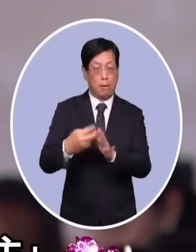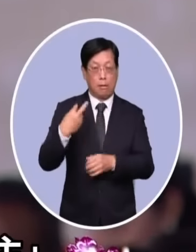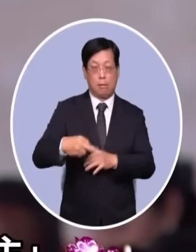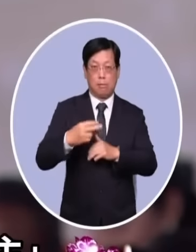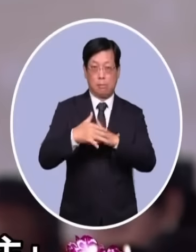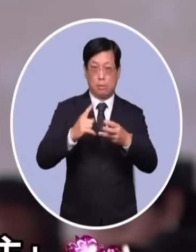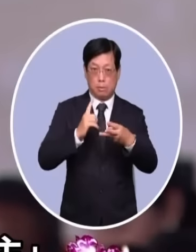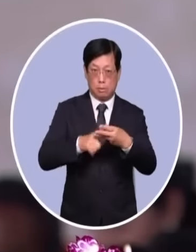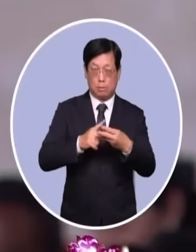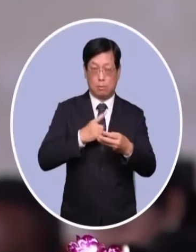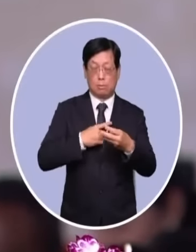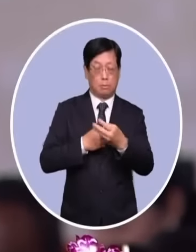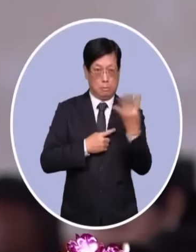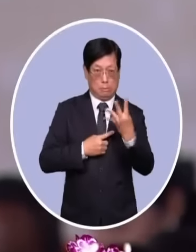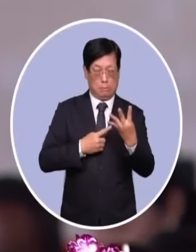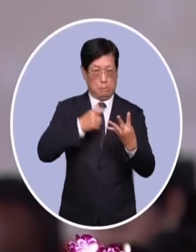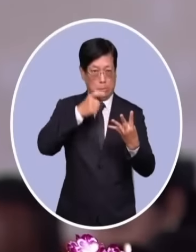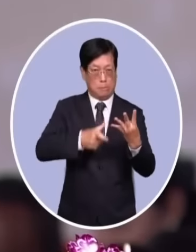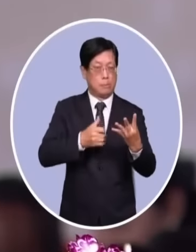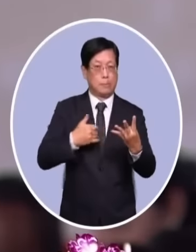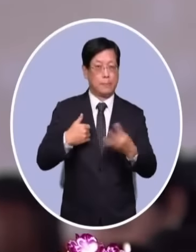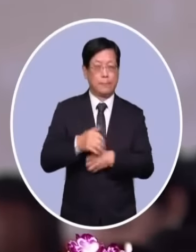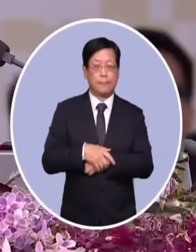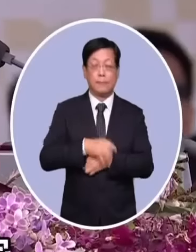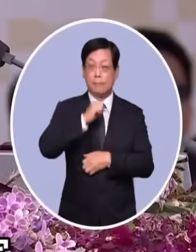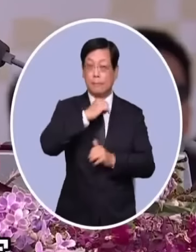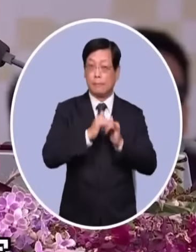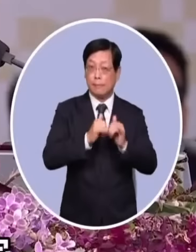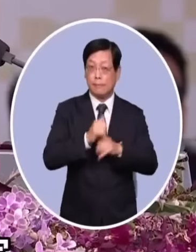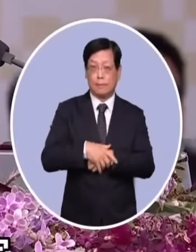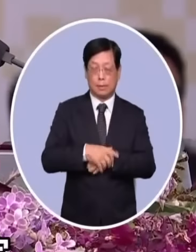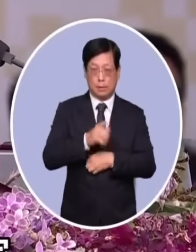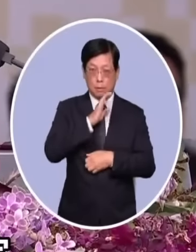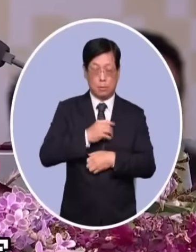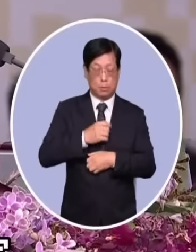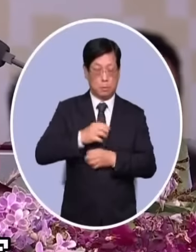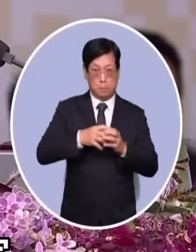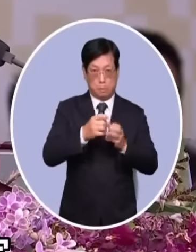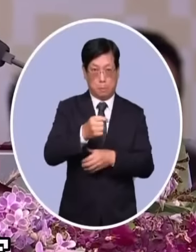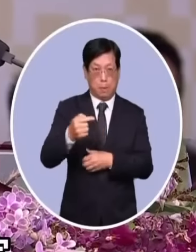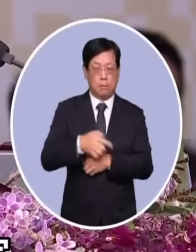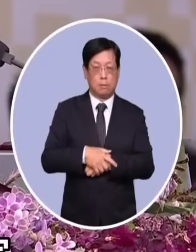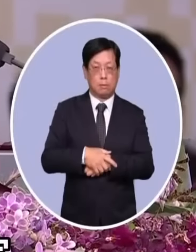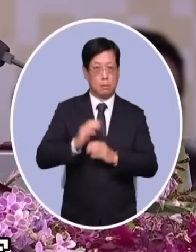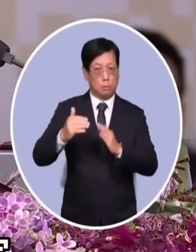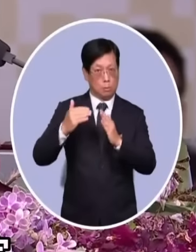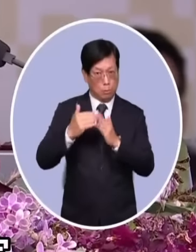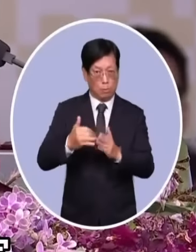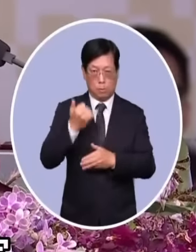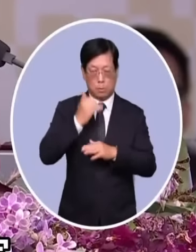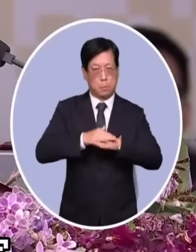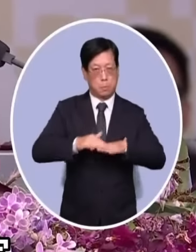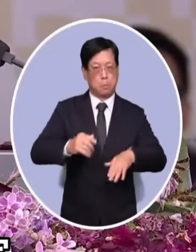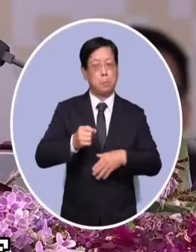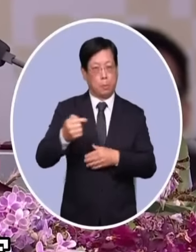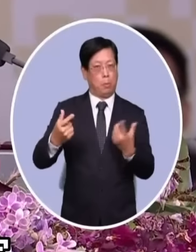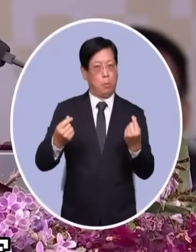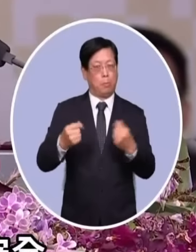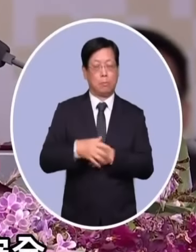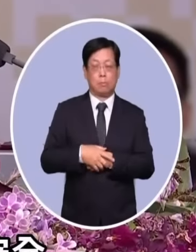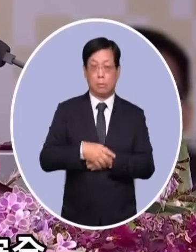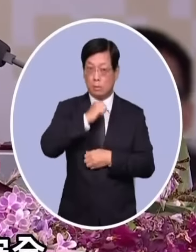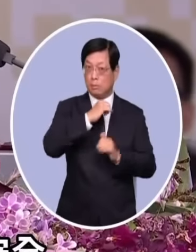主四大韧性，台湾人民越团结，国家就更安定；